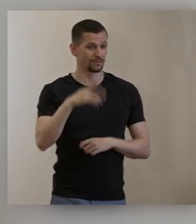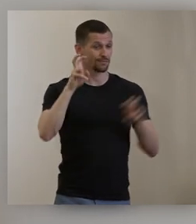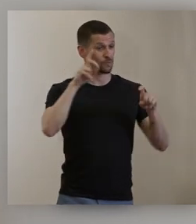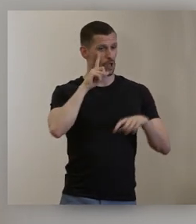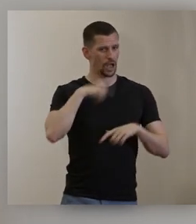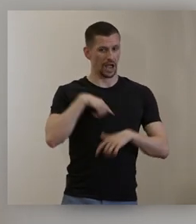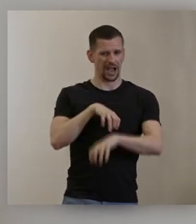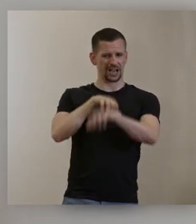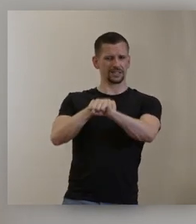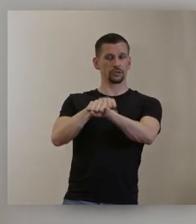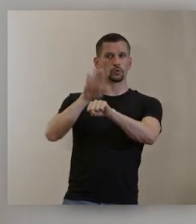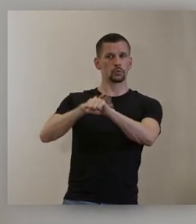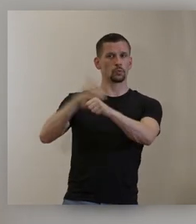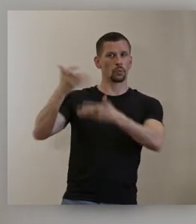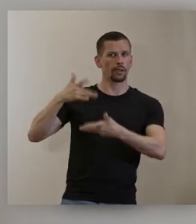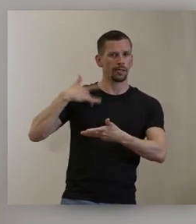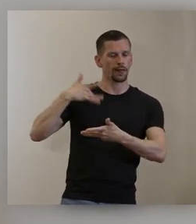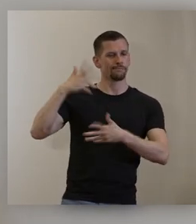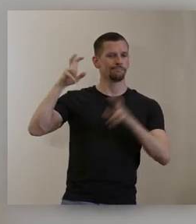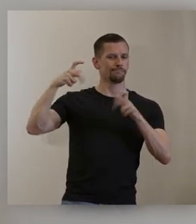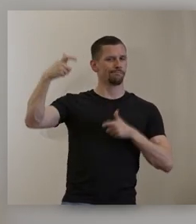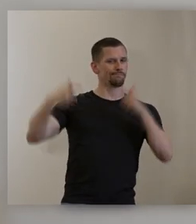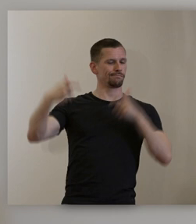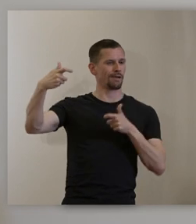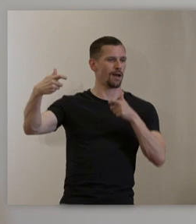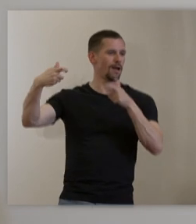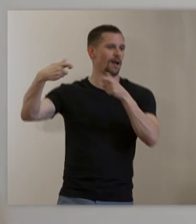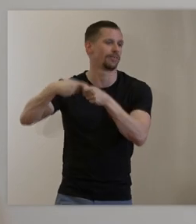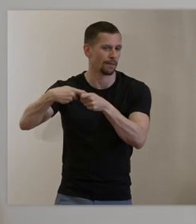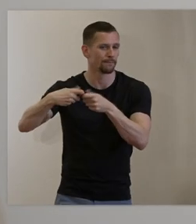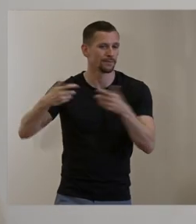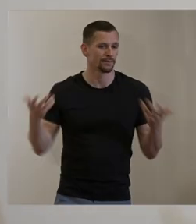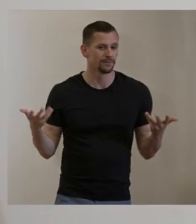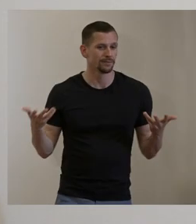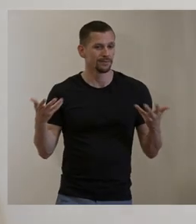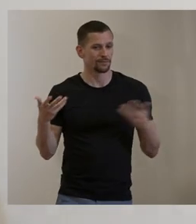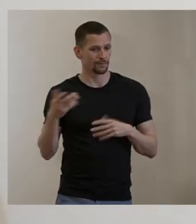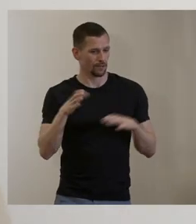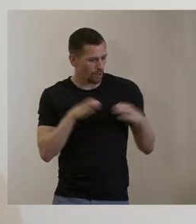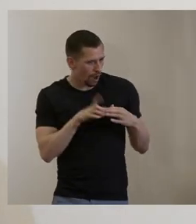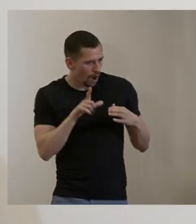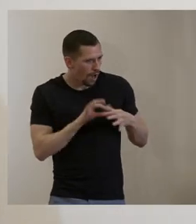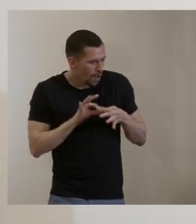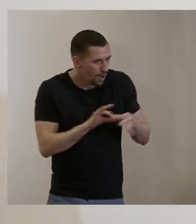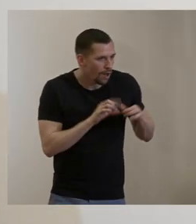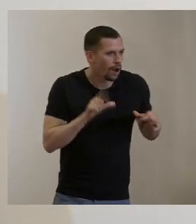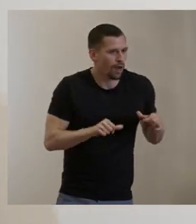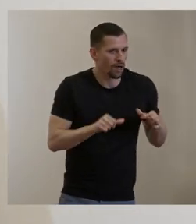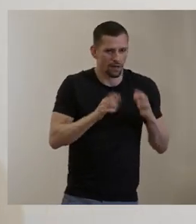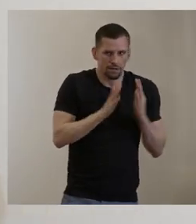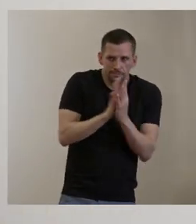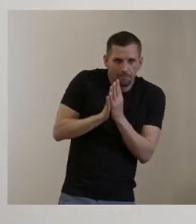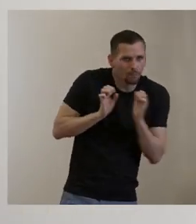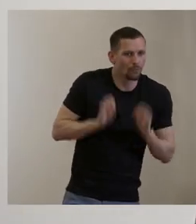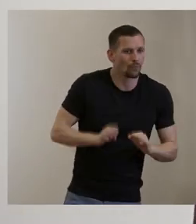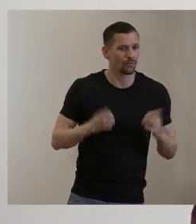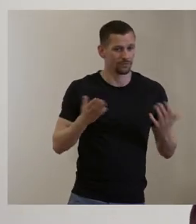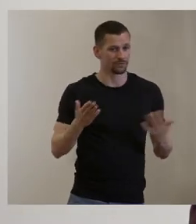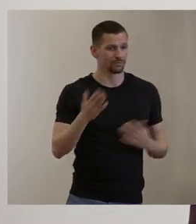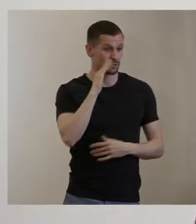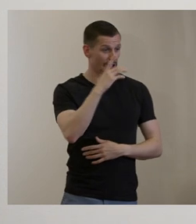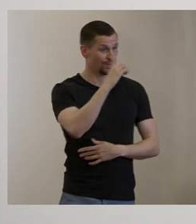de sociabilité entre gens du même monde. Voilà. Et pour finir, je dirais que Debré est donc un fin connaisseur du Brésil. Il